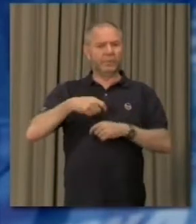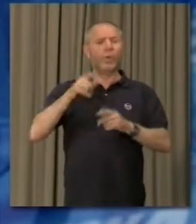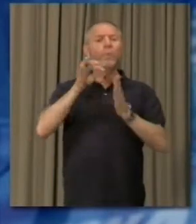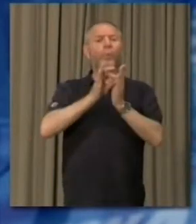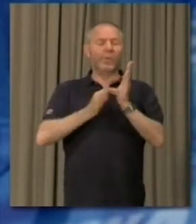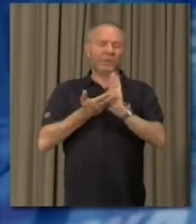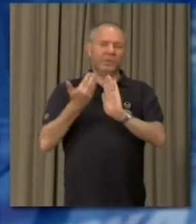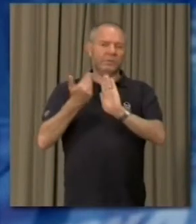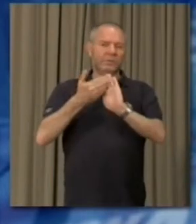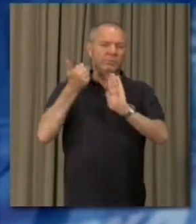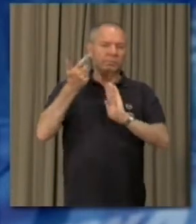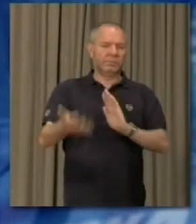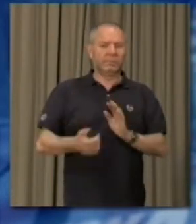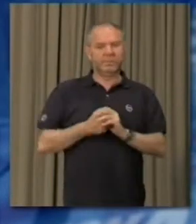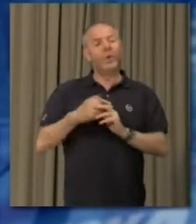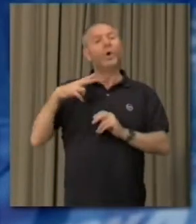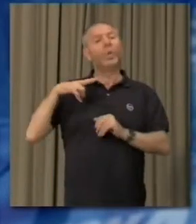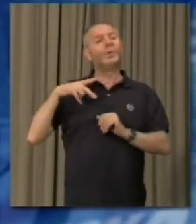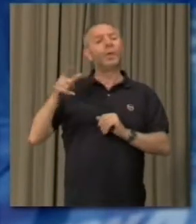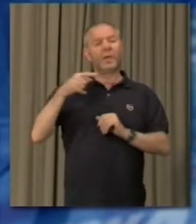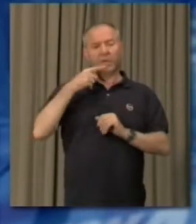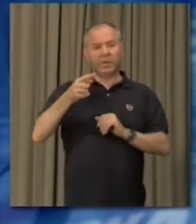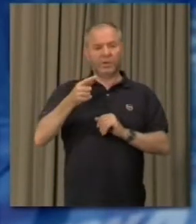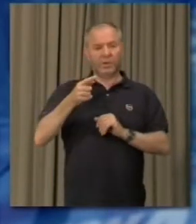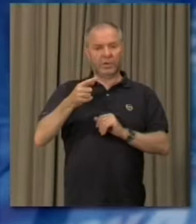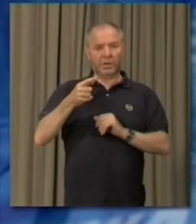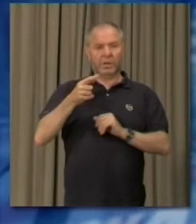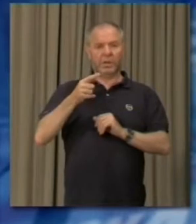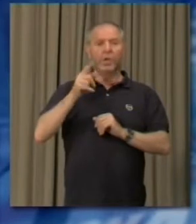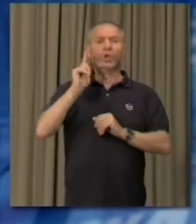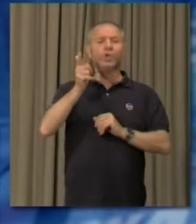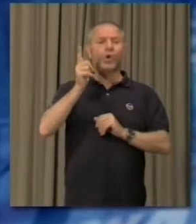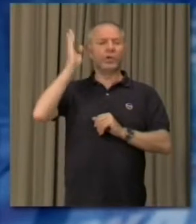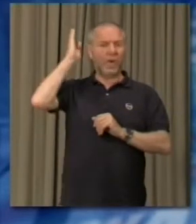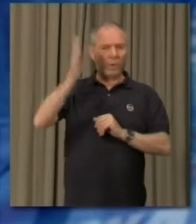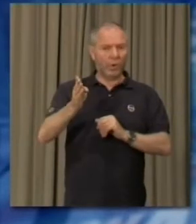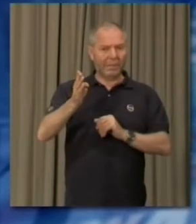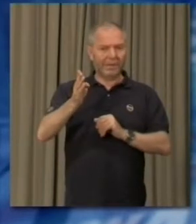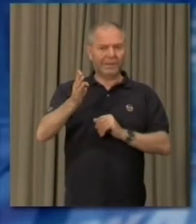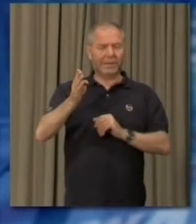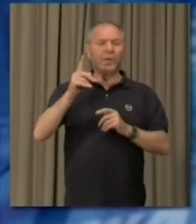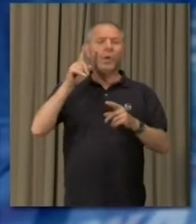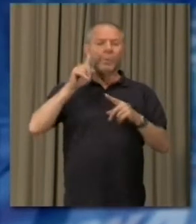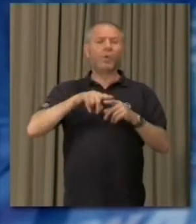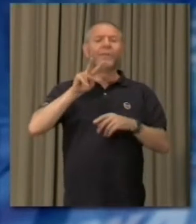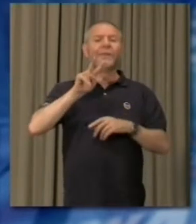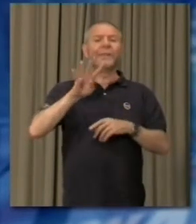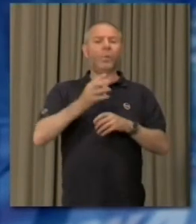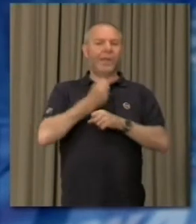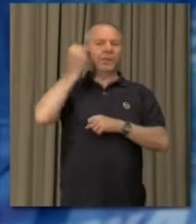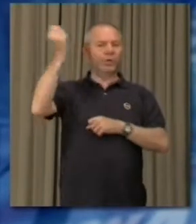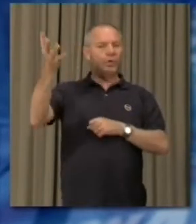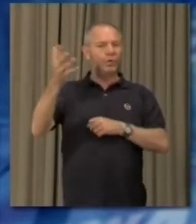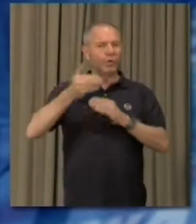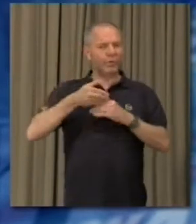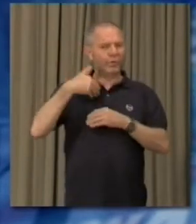alle patenti. Il questore ha emesso 55 avvisi orali, 12 ammonimenti per stalking e 24 fogli di via obbligatori. Sono anche